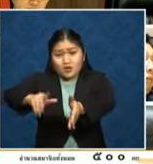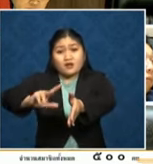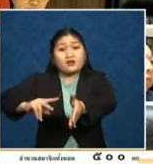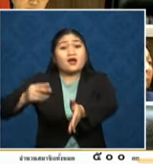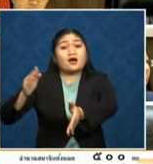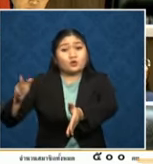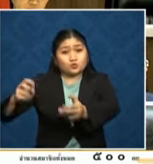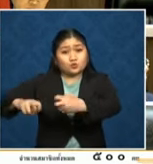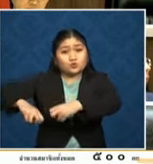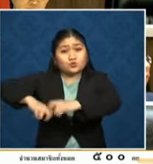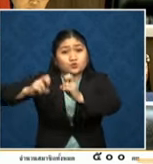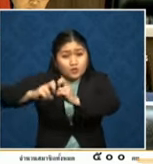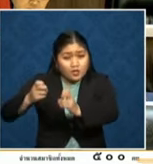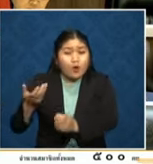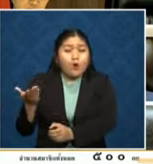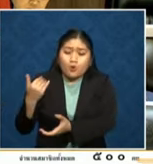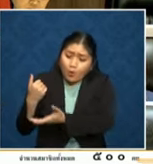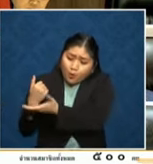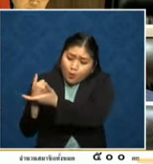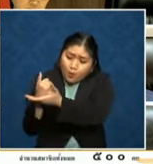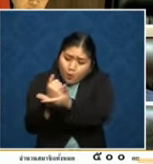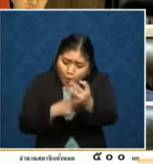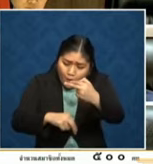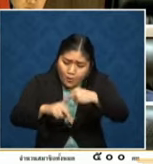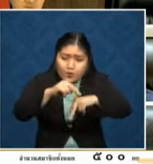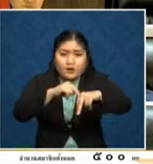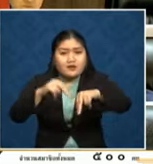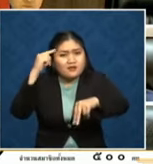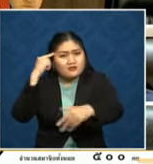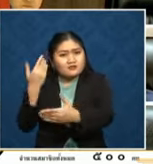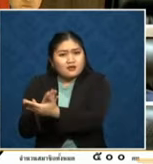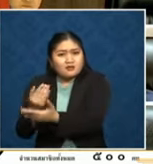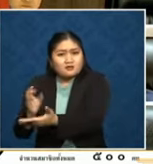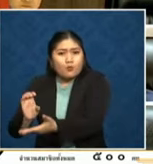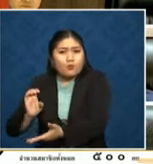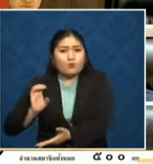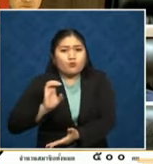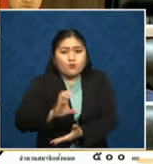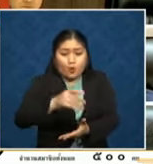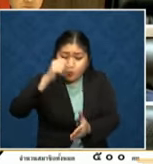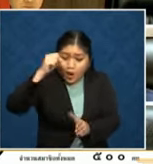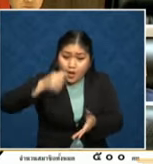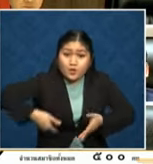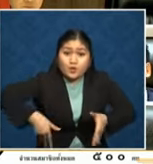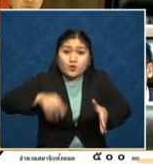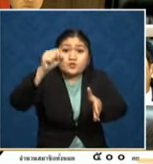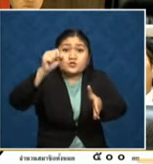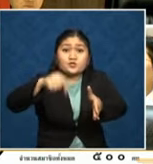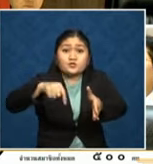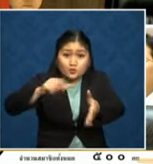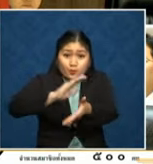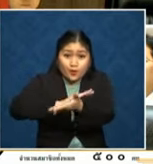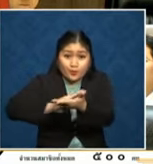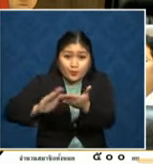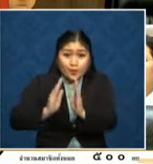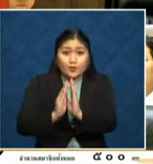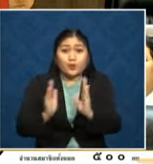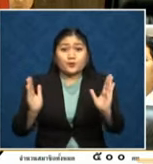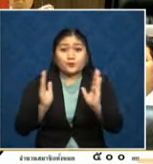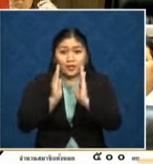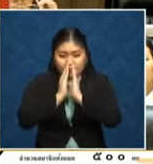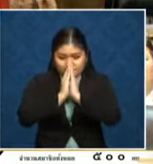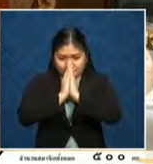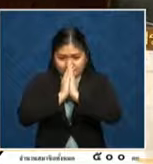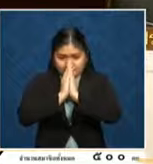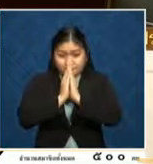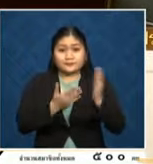งจังหวัดสุรินทร์ได้ช่วยพิจารณาจัดสรรงบประมาณเพื่อซ่อมแซมถนนสายดังกล่าวนี้ให้ด้วยค่ะขอบพระคุณค่ะ ขอบคุณครับขอเ